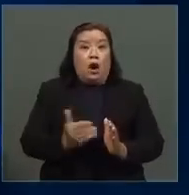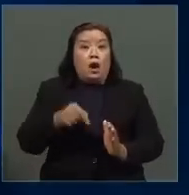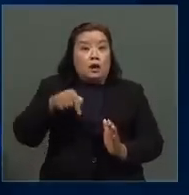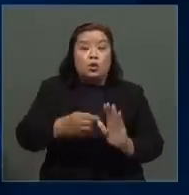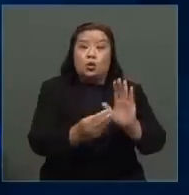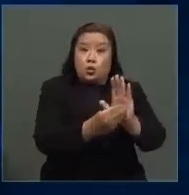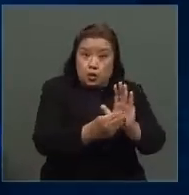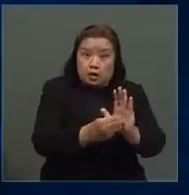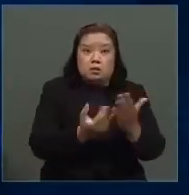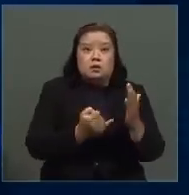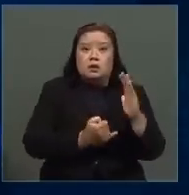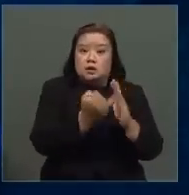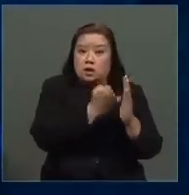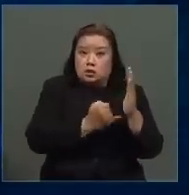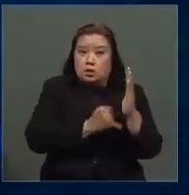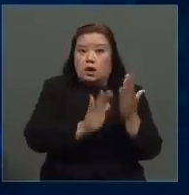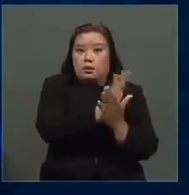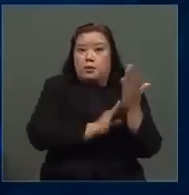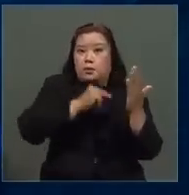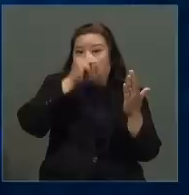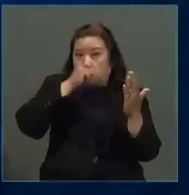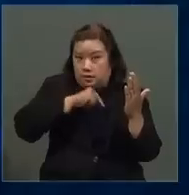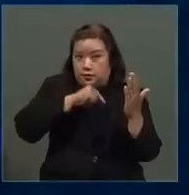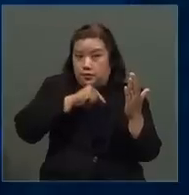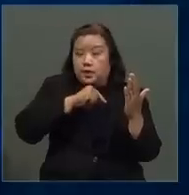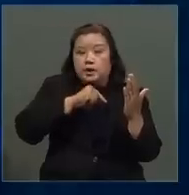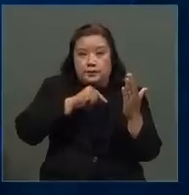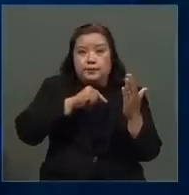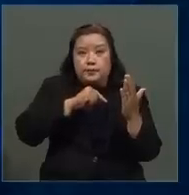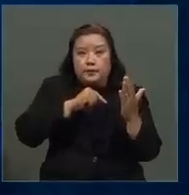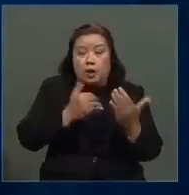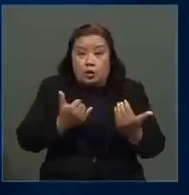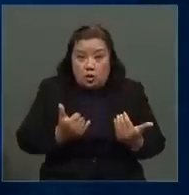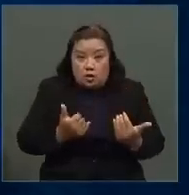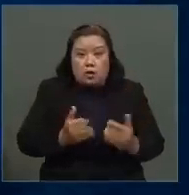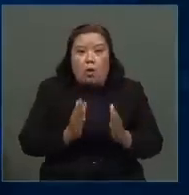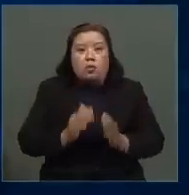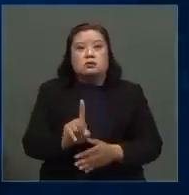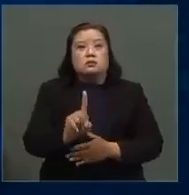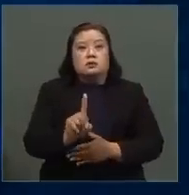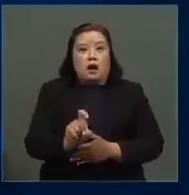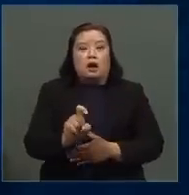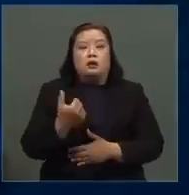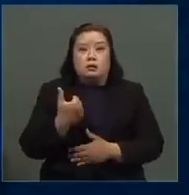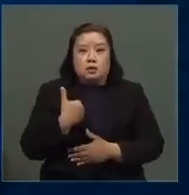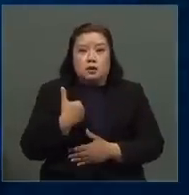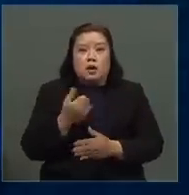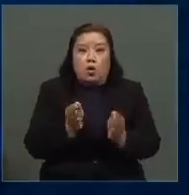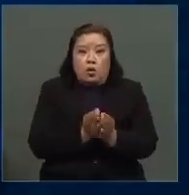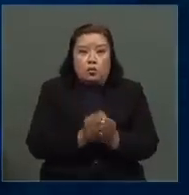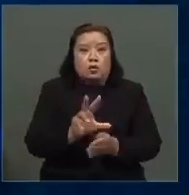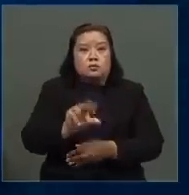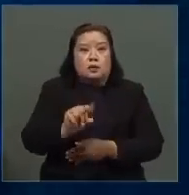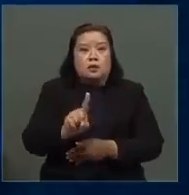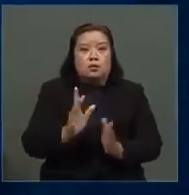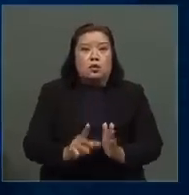กรุงเทพฯและหลายๆจังหวัดทั่วประเทศนะคะในส่วนของรายงานผู้เสียชีวิตใน 3 11รายในวันนี้นะคะ